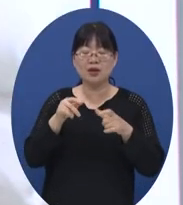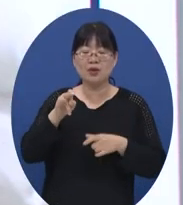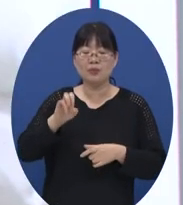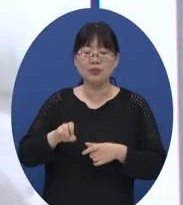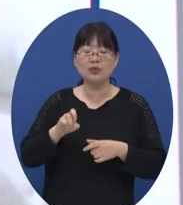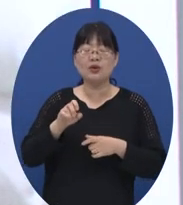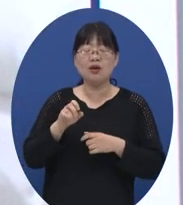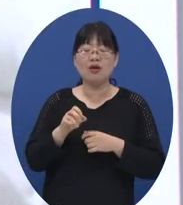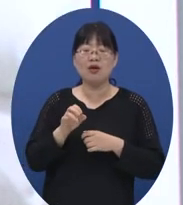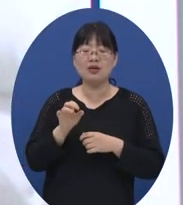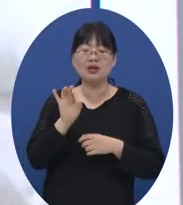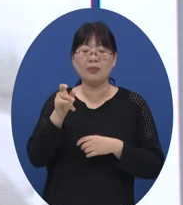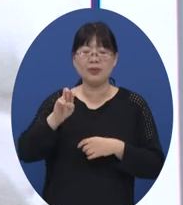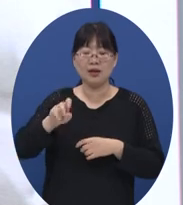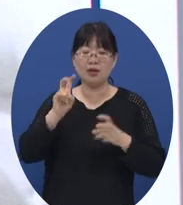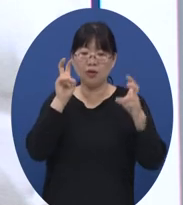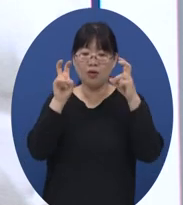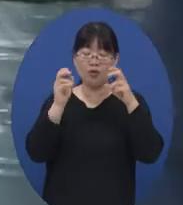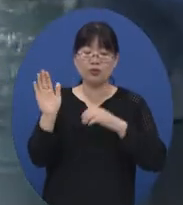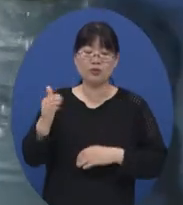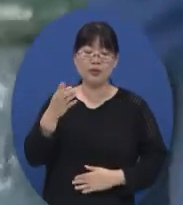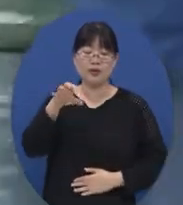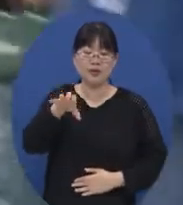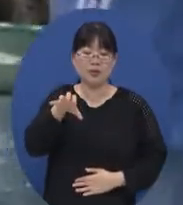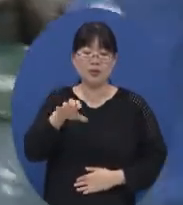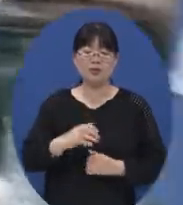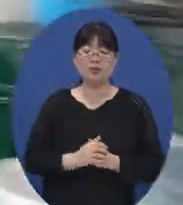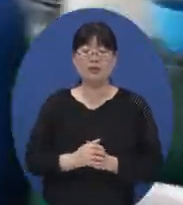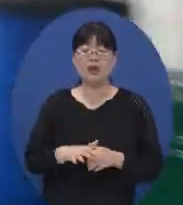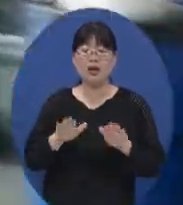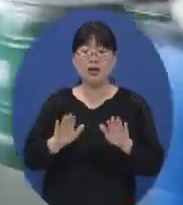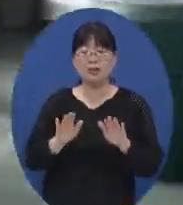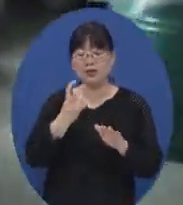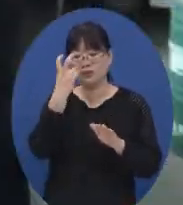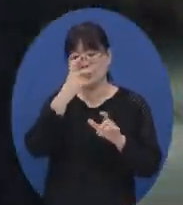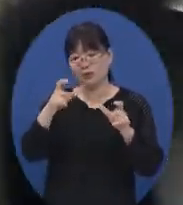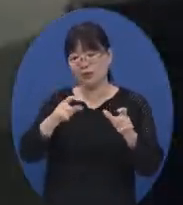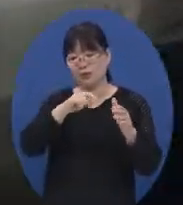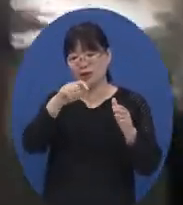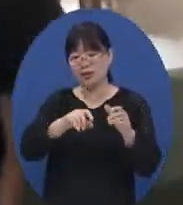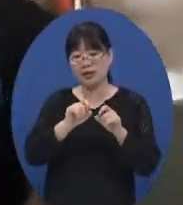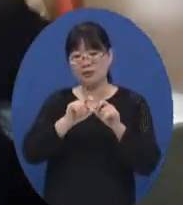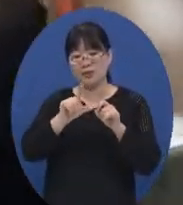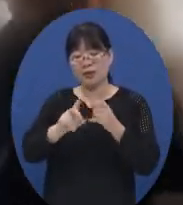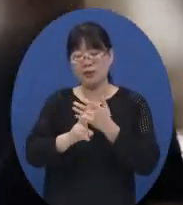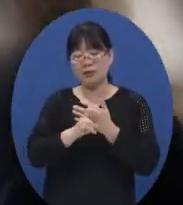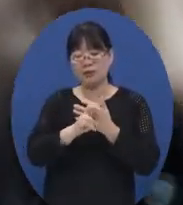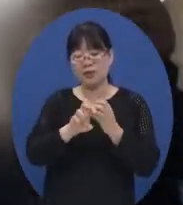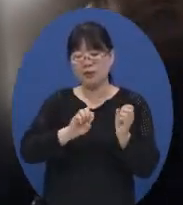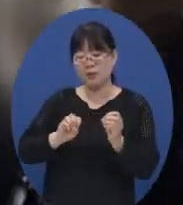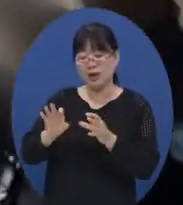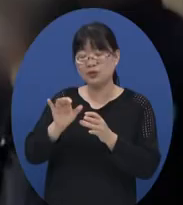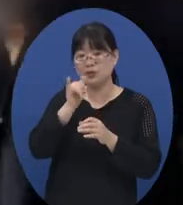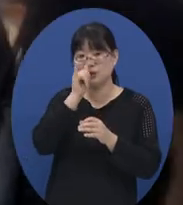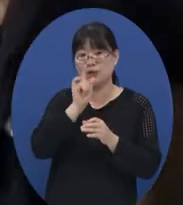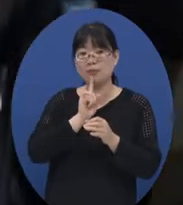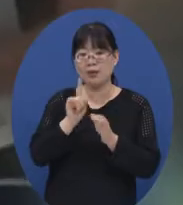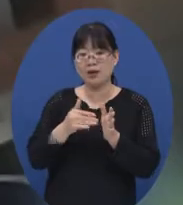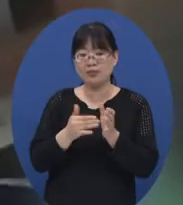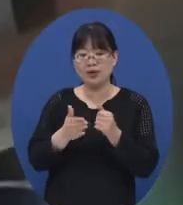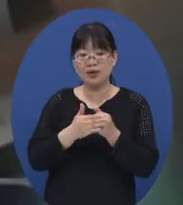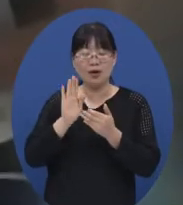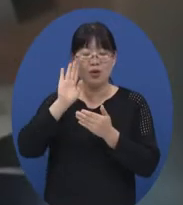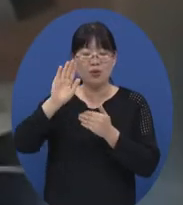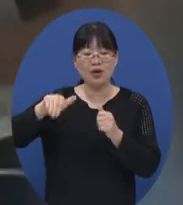섬유 염색 업체는 900여 곳. 도특사경은 이번 수사 범위에 상당수가 불법 배출을 하고